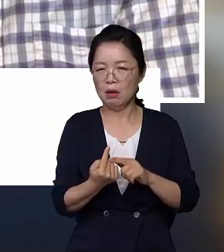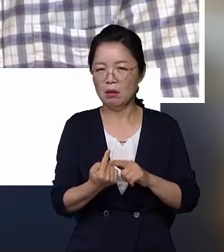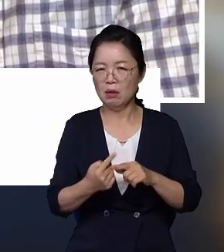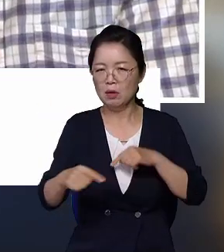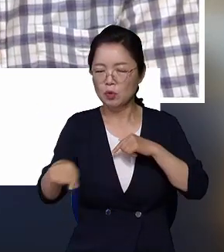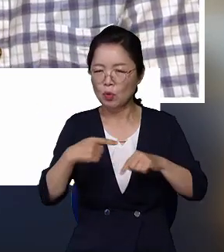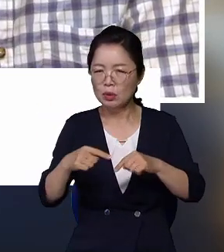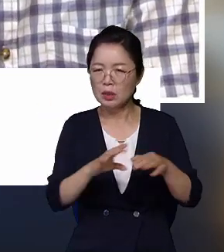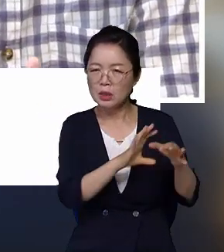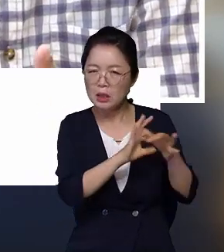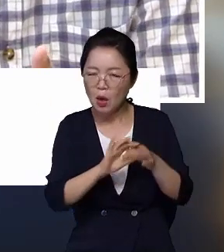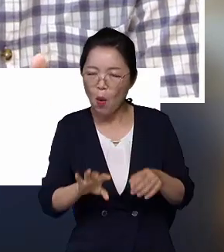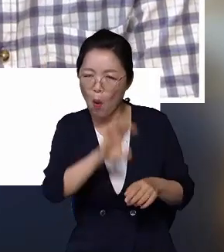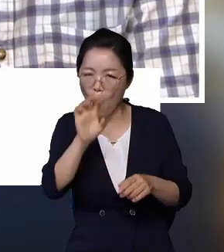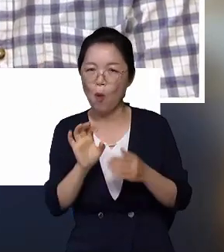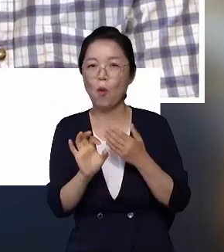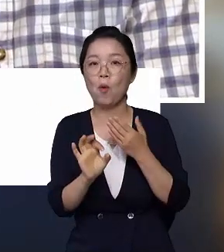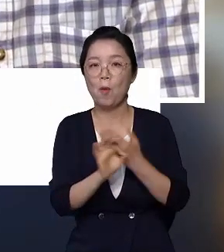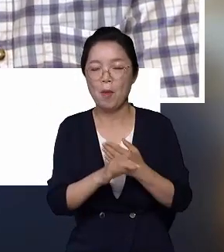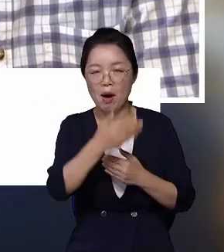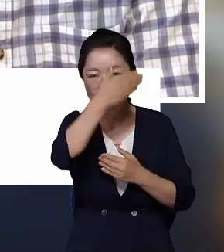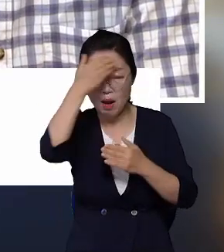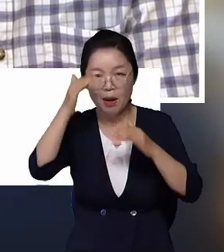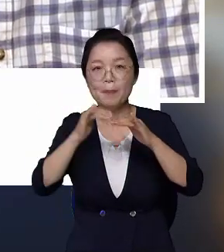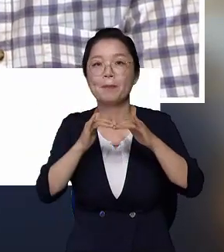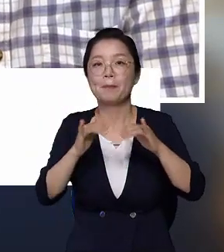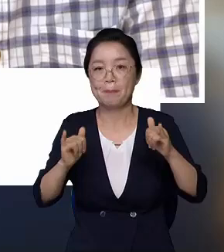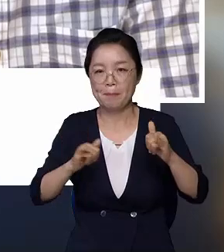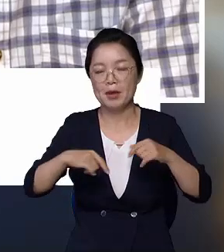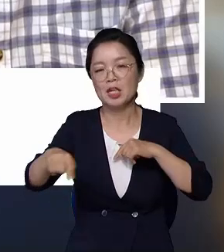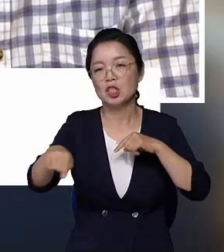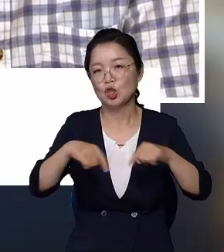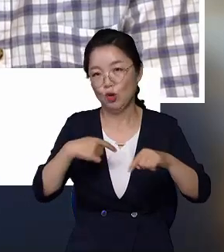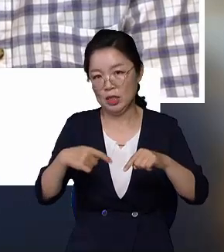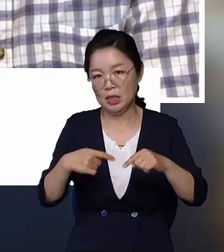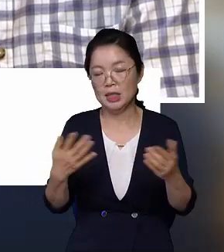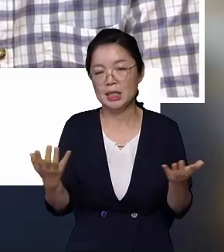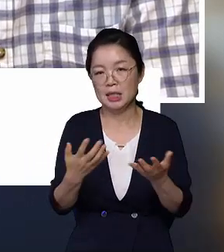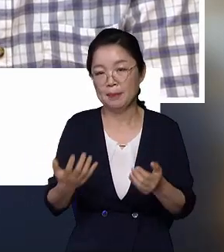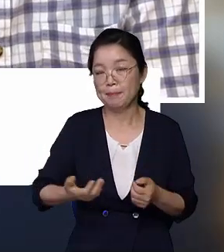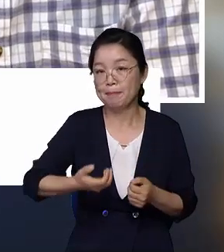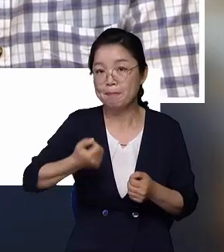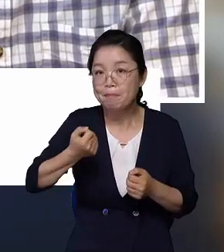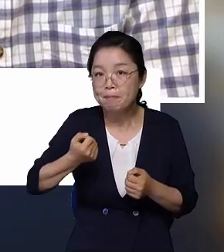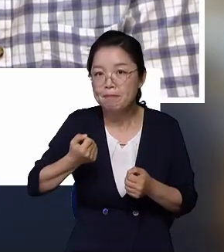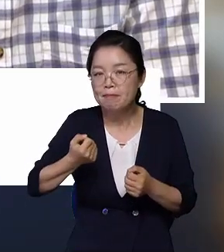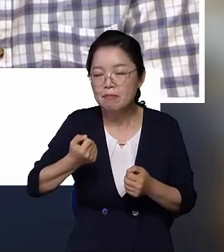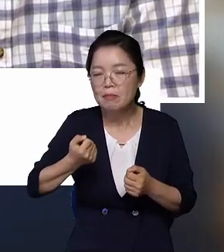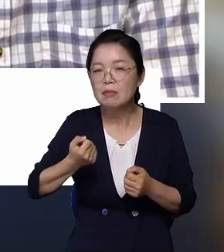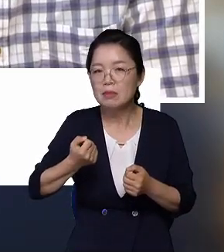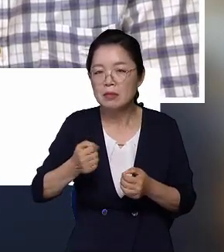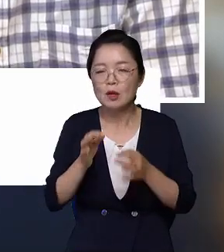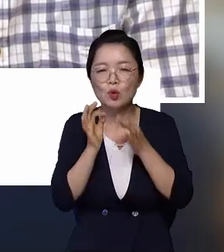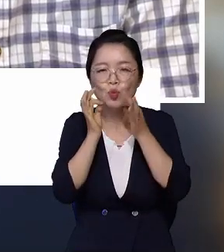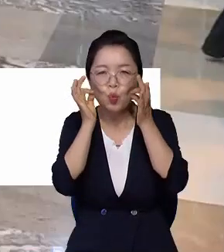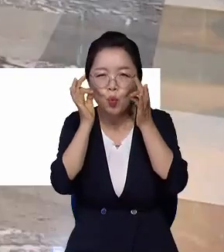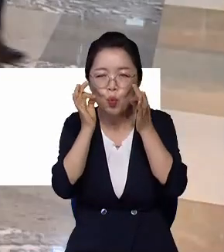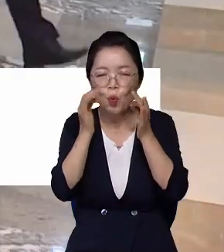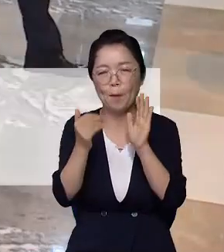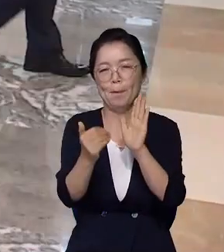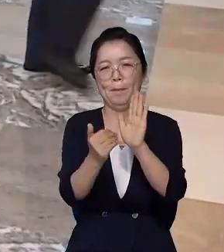계속 이루어질 경우에는 젊은 사람들이 정치를 자기 직업으로 선택하고 뛰어들려는 노력을 할 수 없게